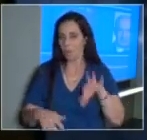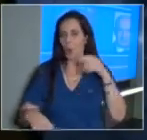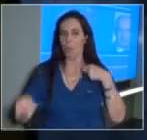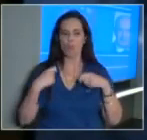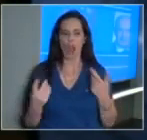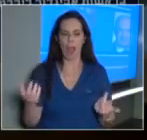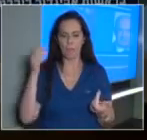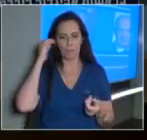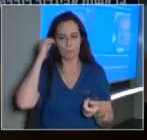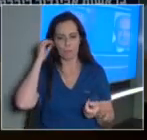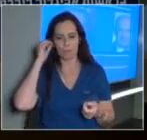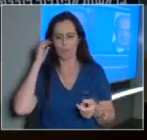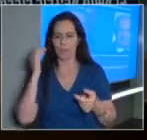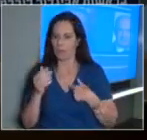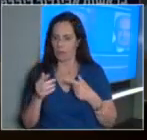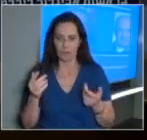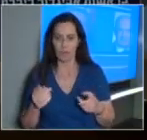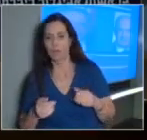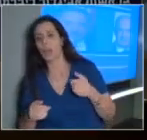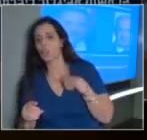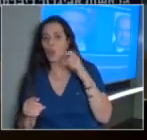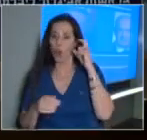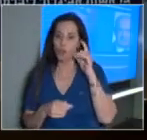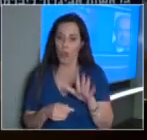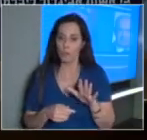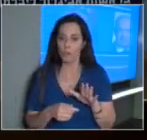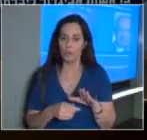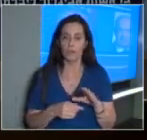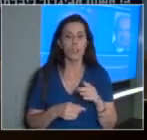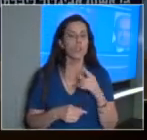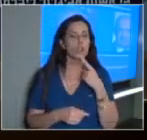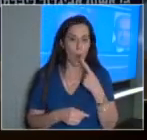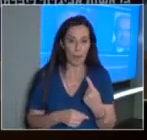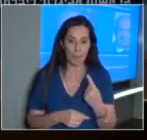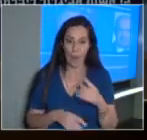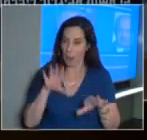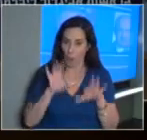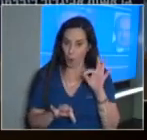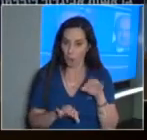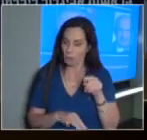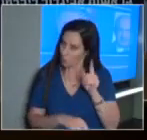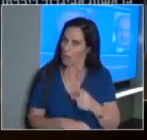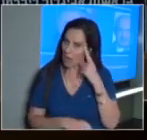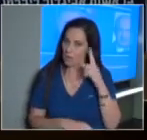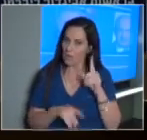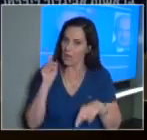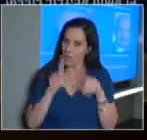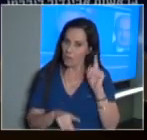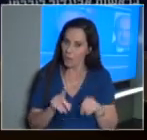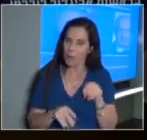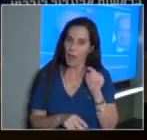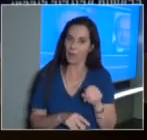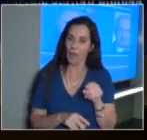בדרך אמצע. אני לא רואה שום תסריט אחר. אני חושב שעצם הדיבורים על בחירות, ופה צריך לדעת, לפעמים